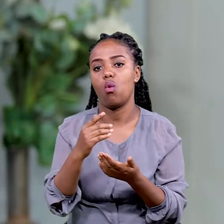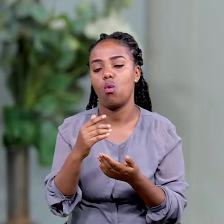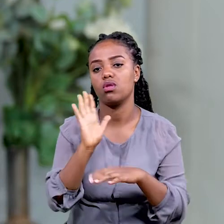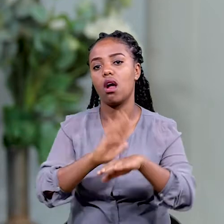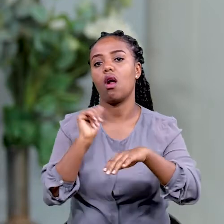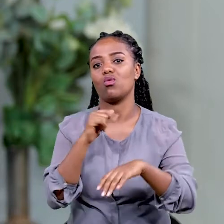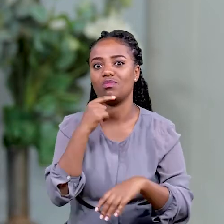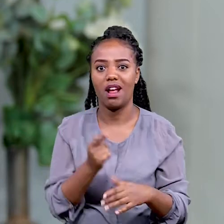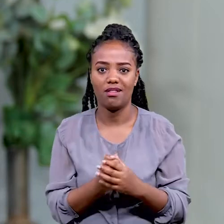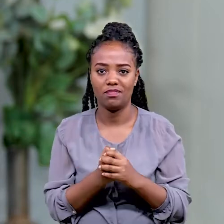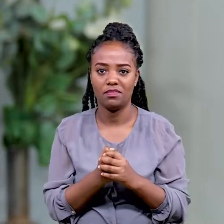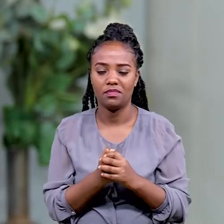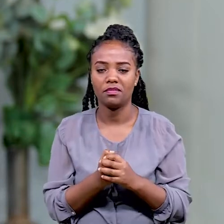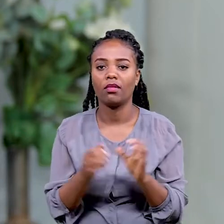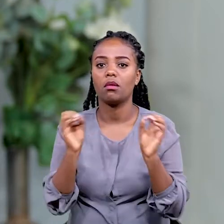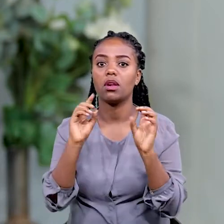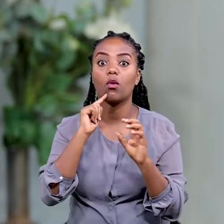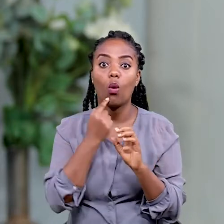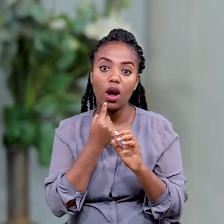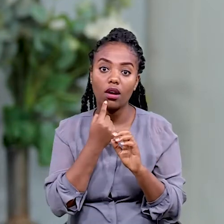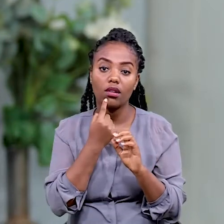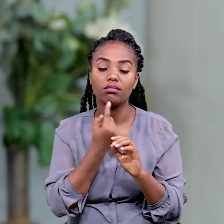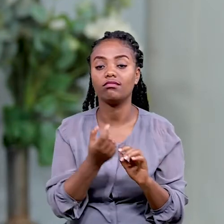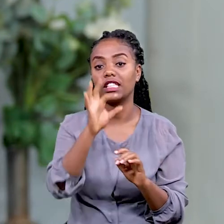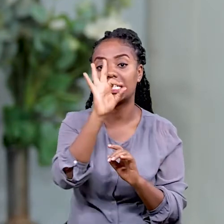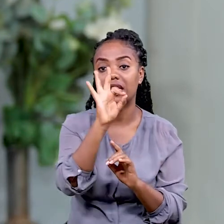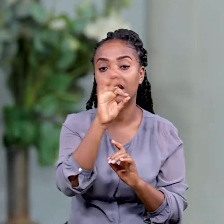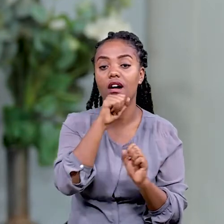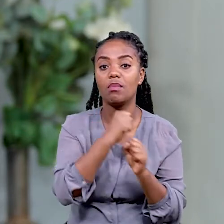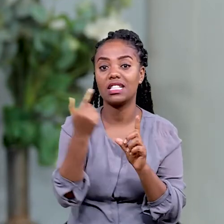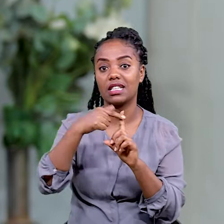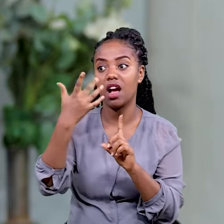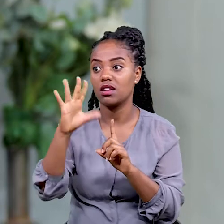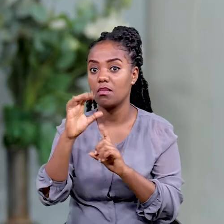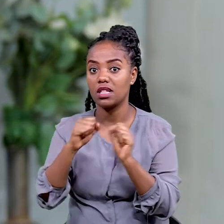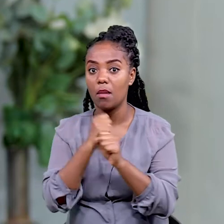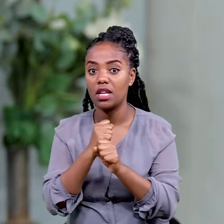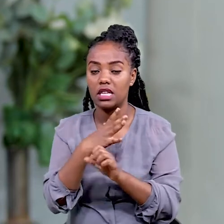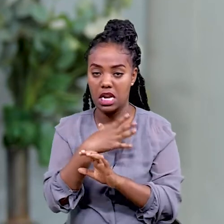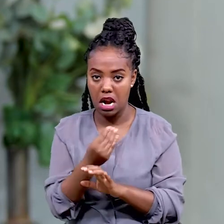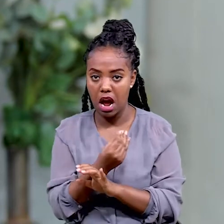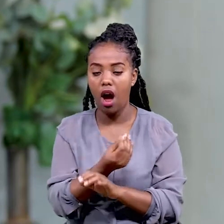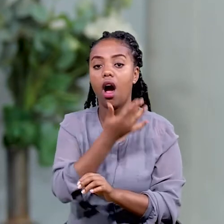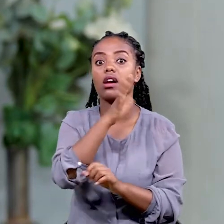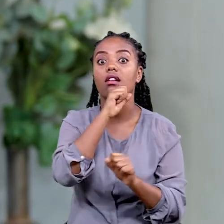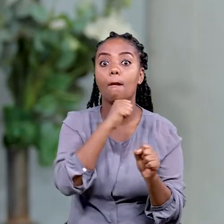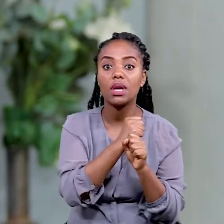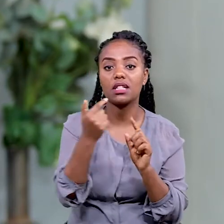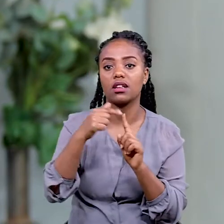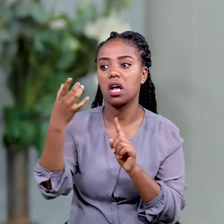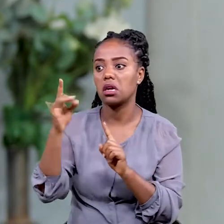ይወሰዳሉ ብለናል። ምንም እንኳን ከ9 እስከ 15 እና ከ15 እስከ 18